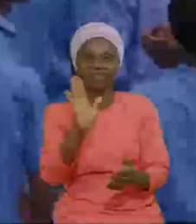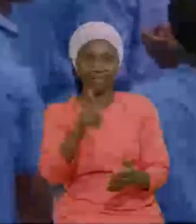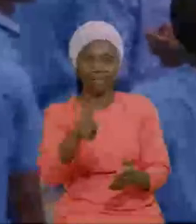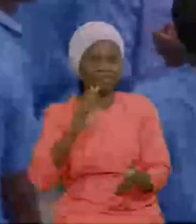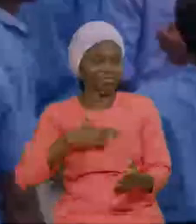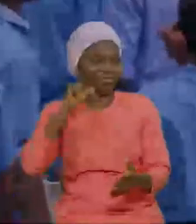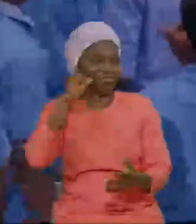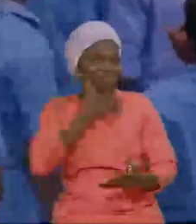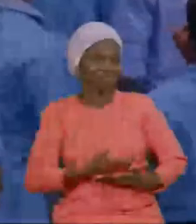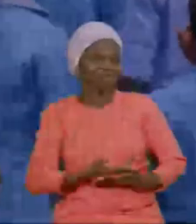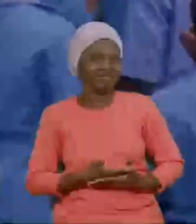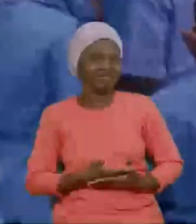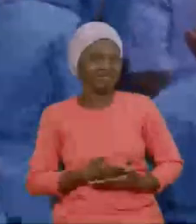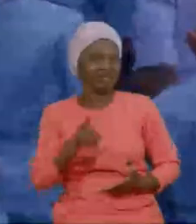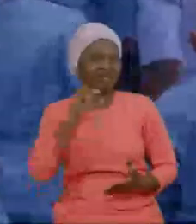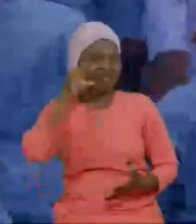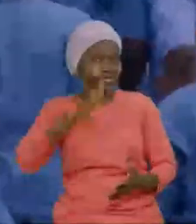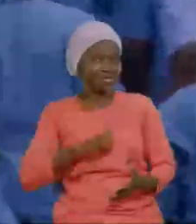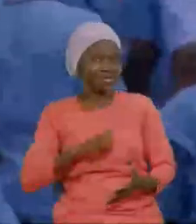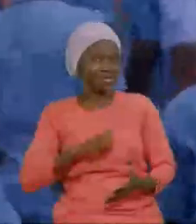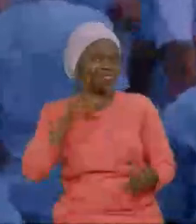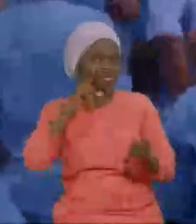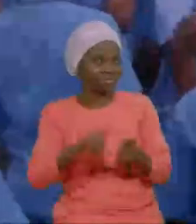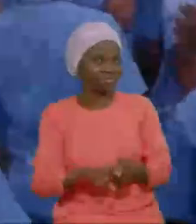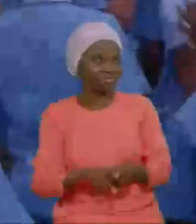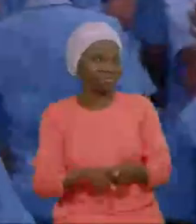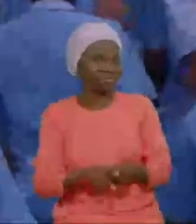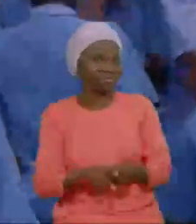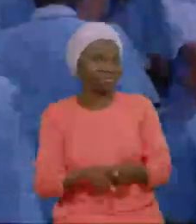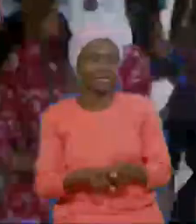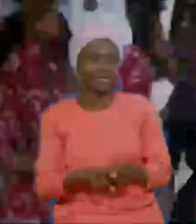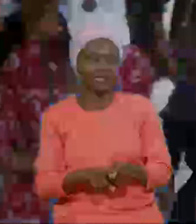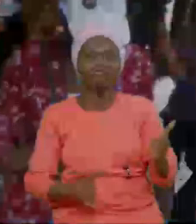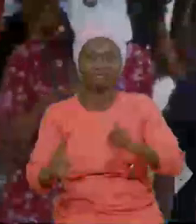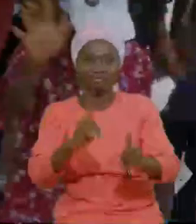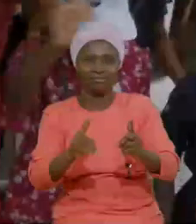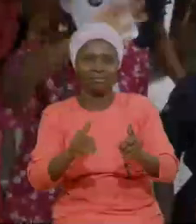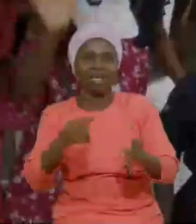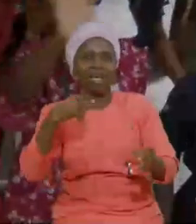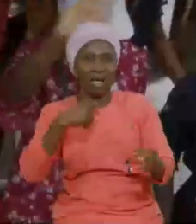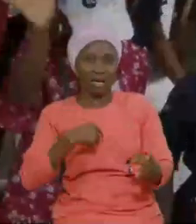are a woman, you are a lady, you are a sister. Une femme, une demoiselle, moi.